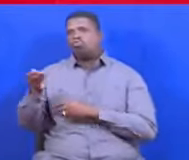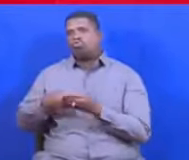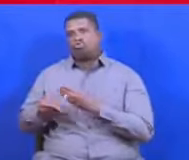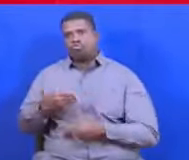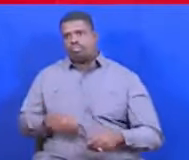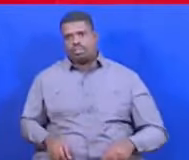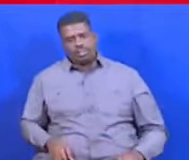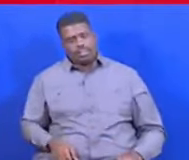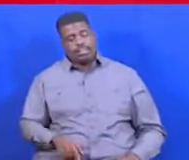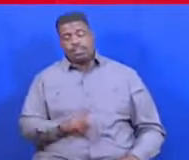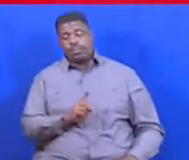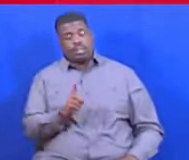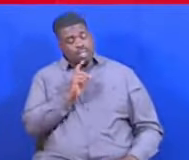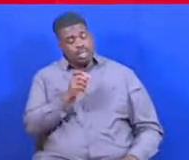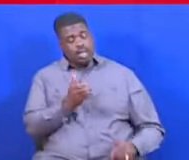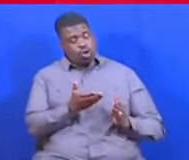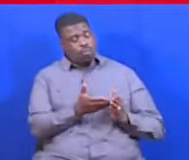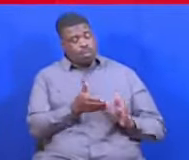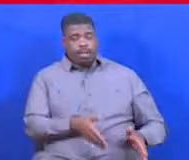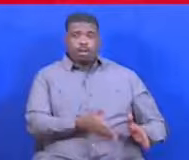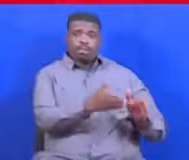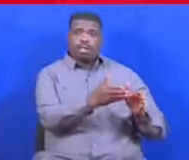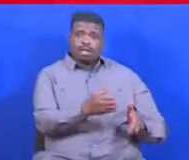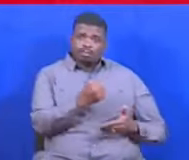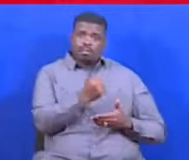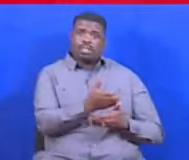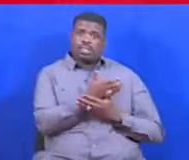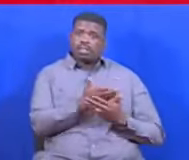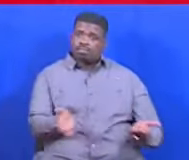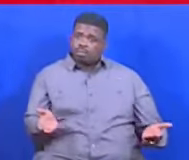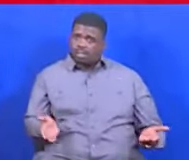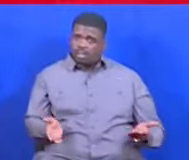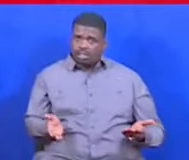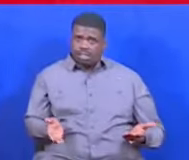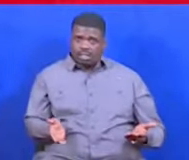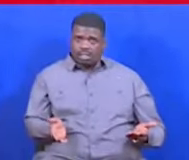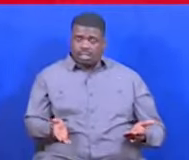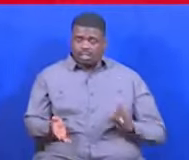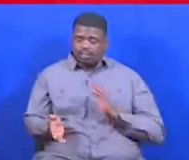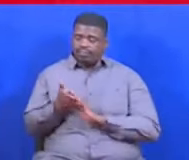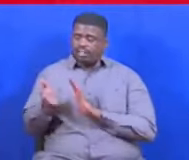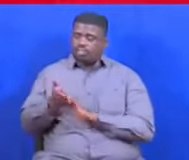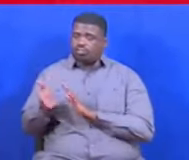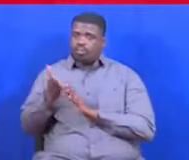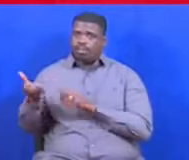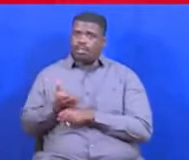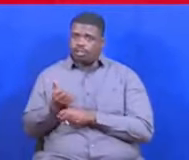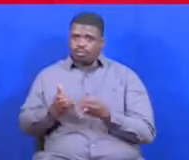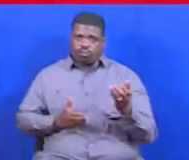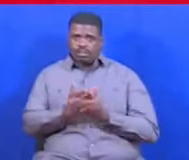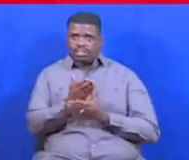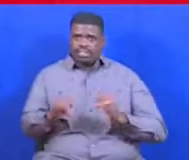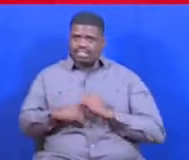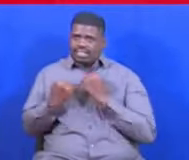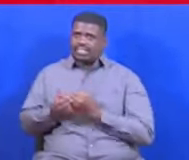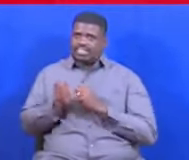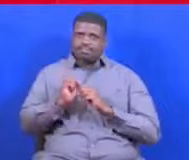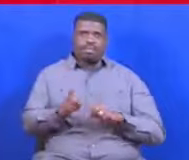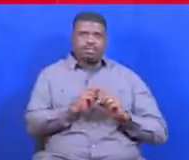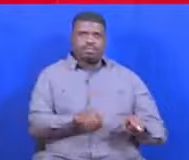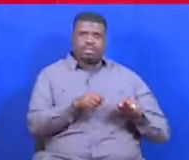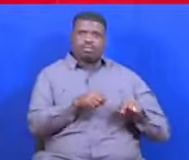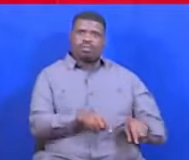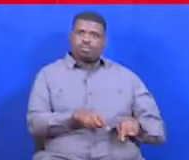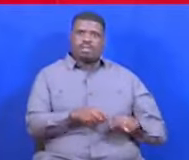kila naomba barabara kama hakuna mtaji mbadala au hakuna source of income kakupitia taasisi mbalimbali itakuwa